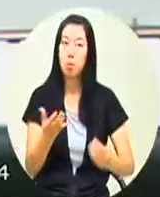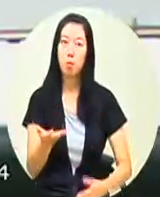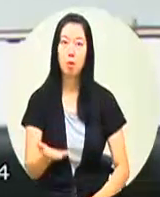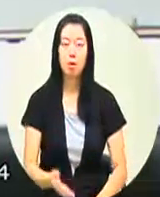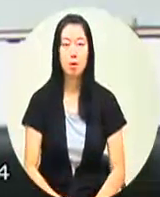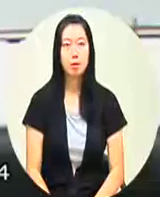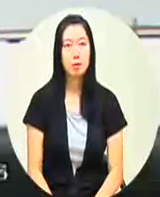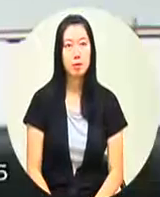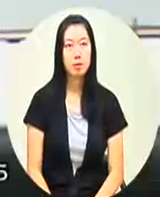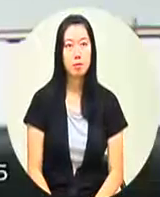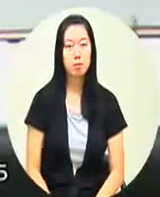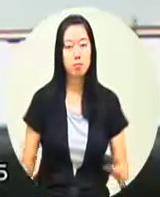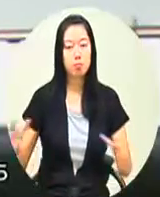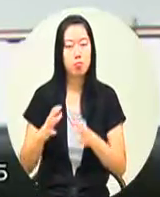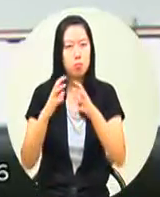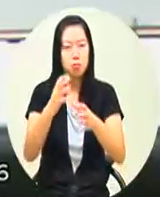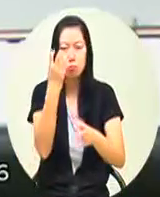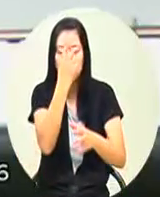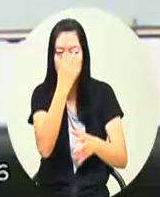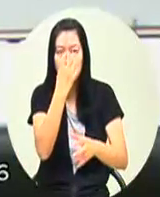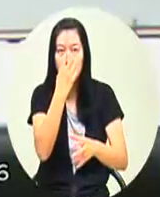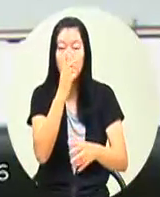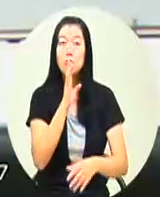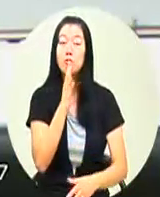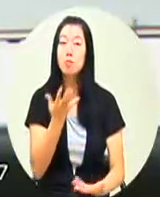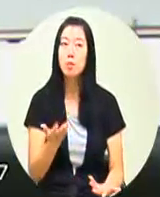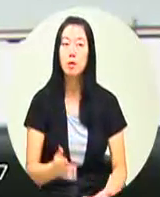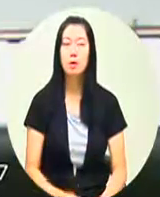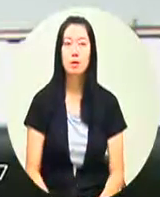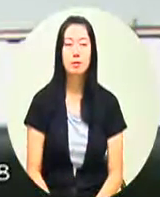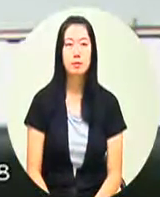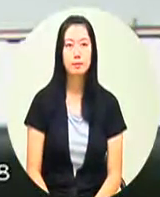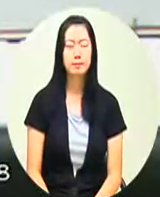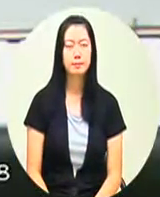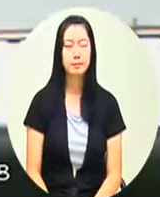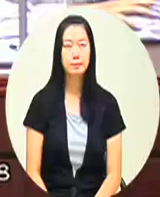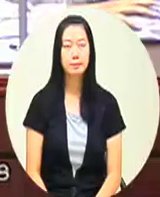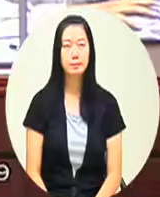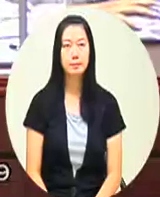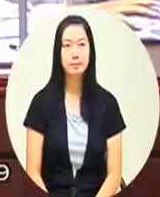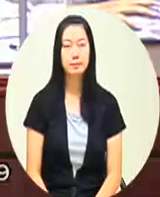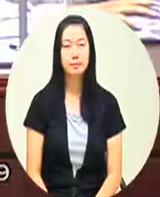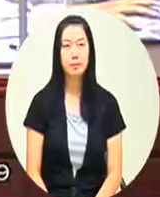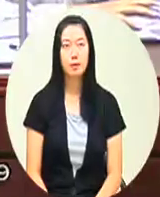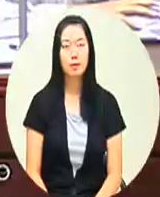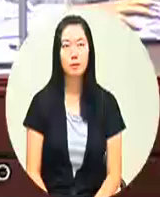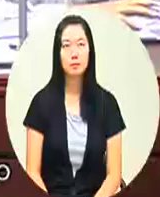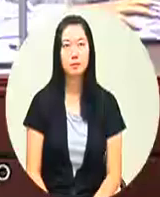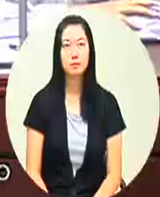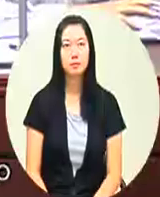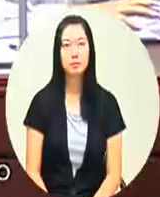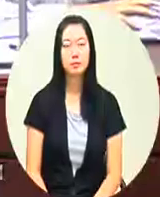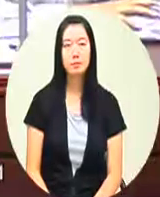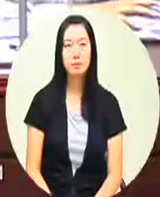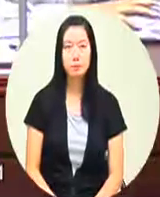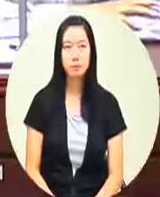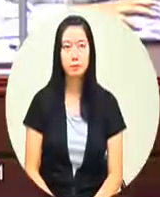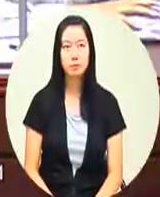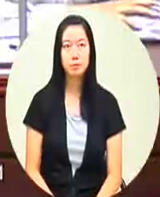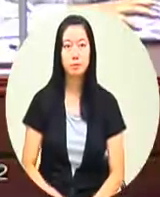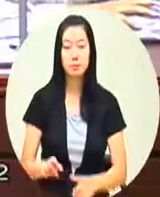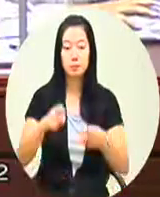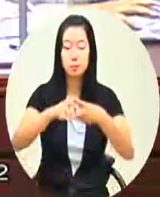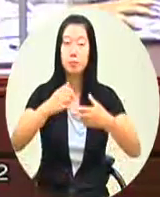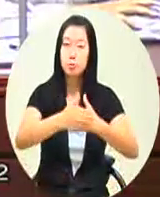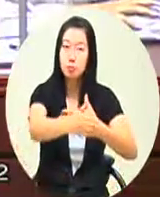已会勘过的工程吗？请局长答复。 好，请局长答复。 谢谢主席，谢谢伊斯坦达议员。其实工程